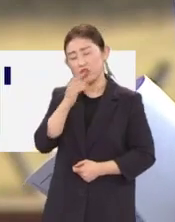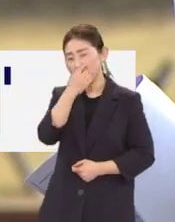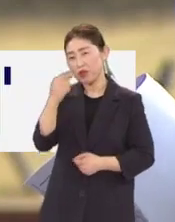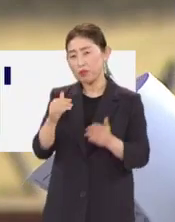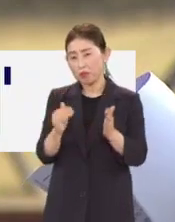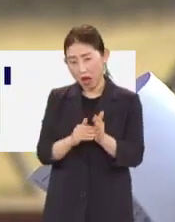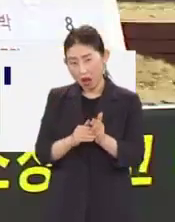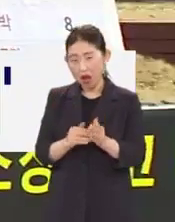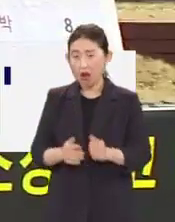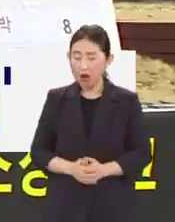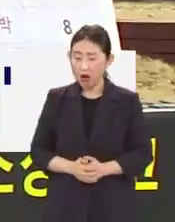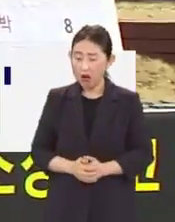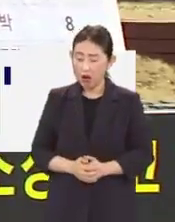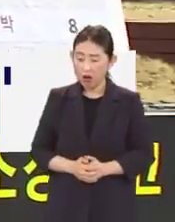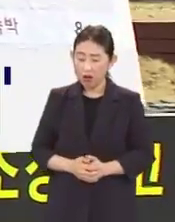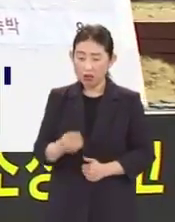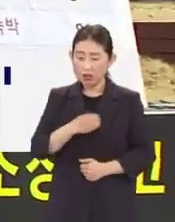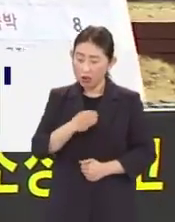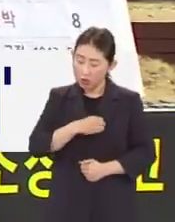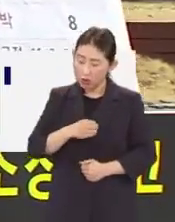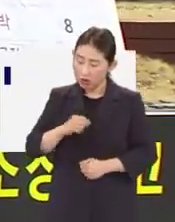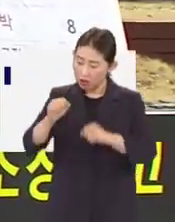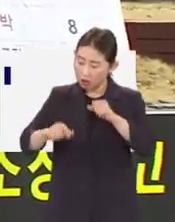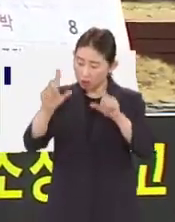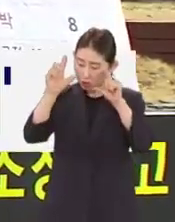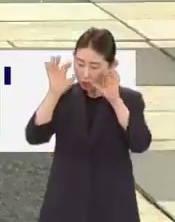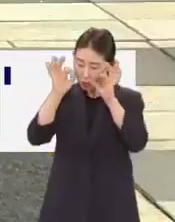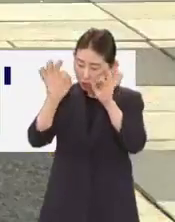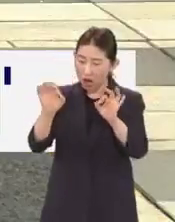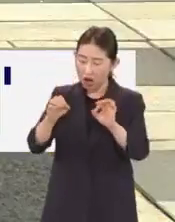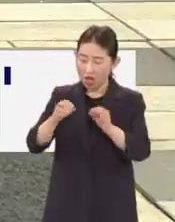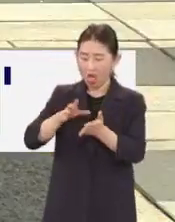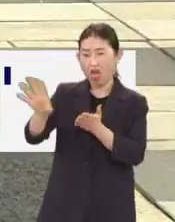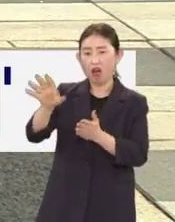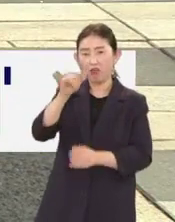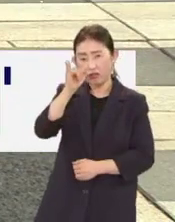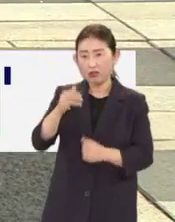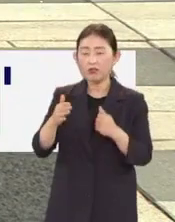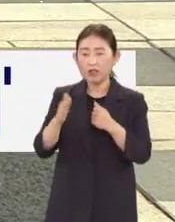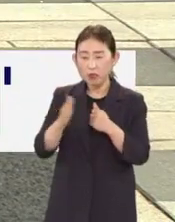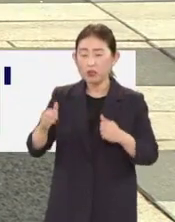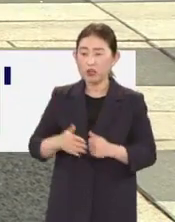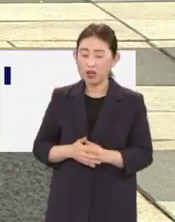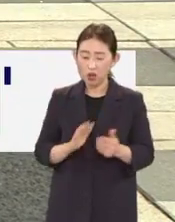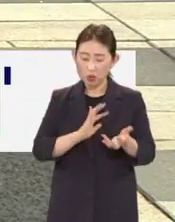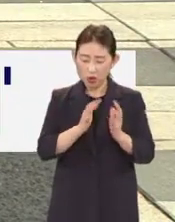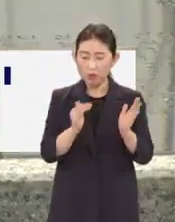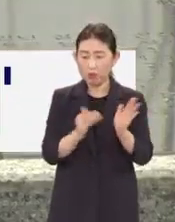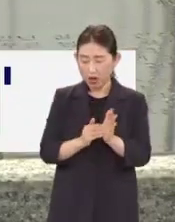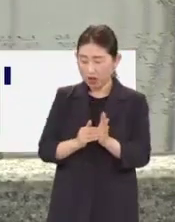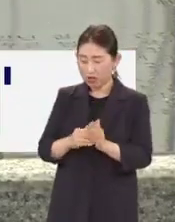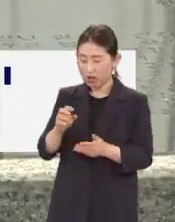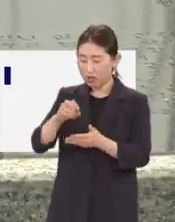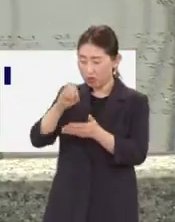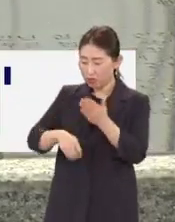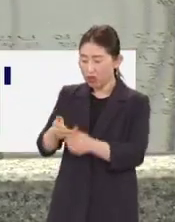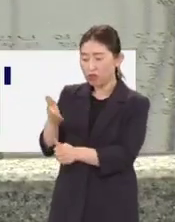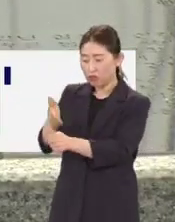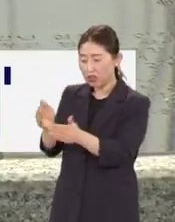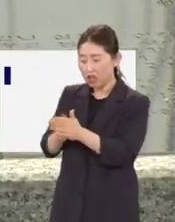일반적인 당 구성원의 상식과 배치되는 돌출 행동을 했기 때문에 당무위원회를 수집해 술 땅을 요구했고